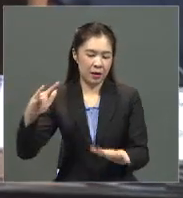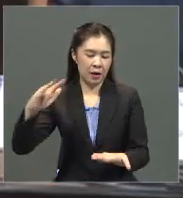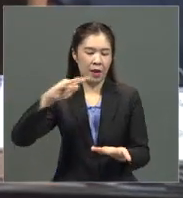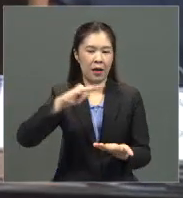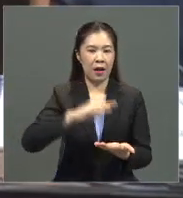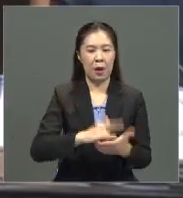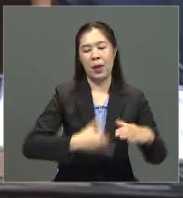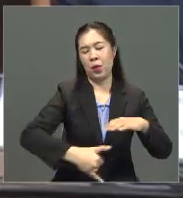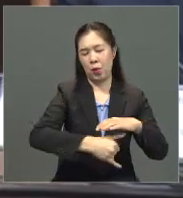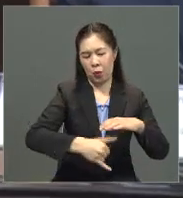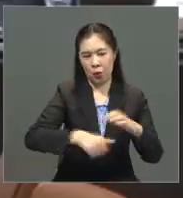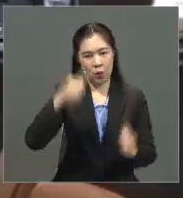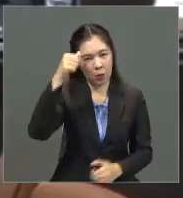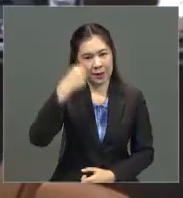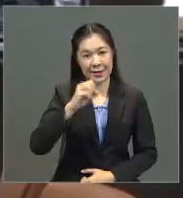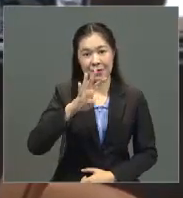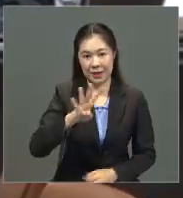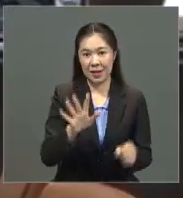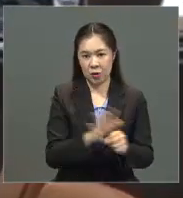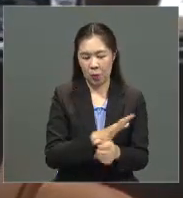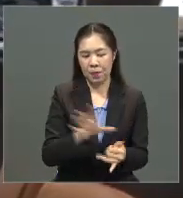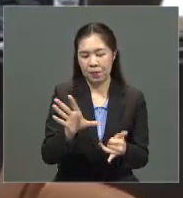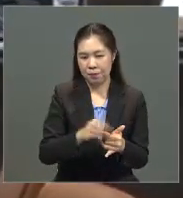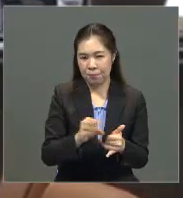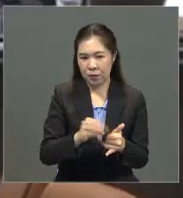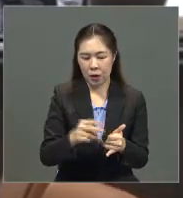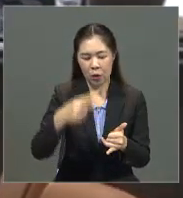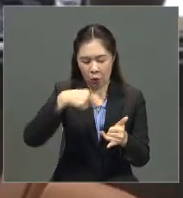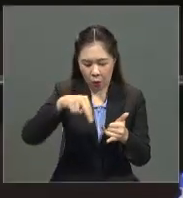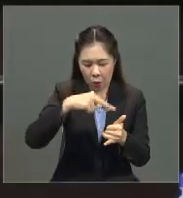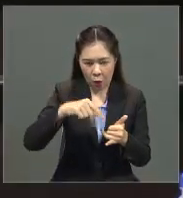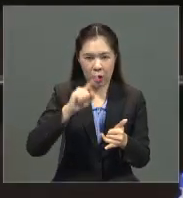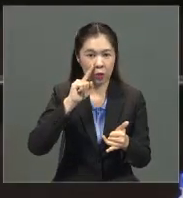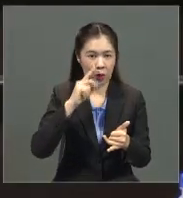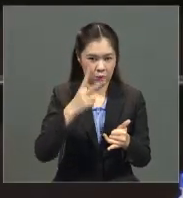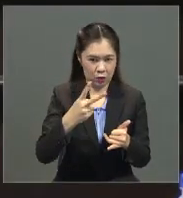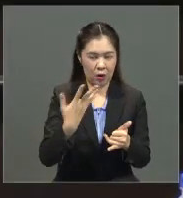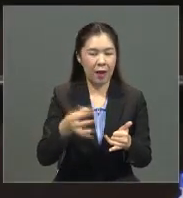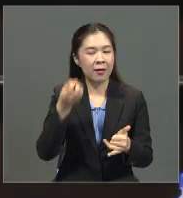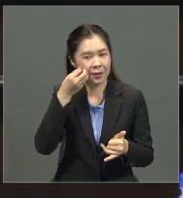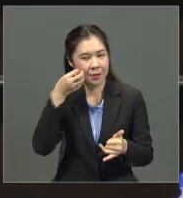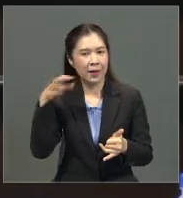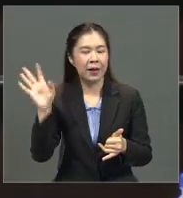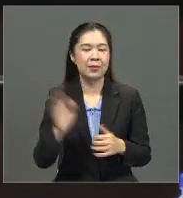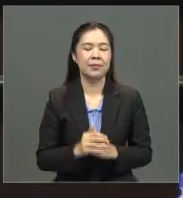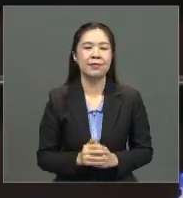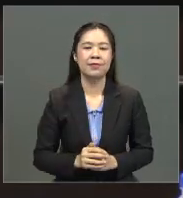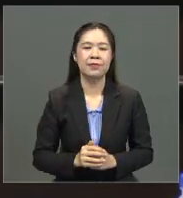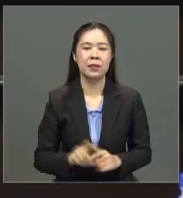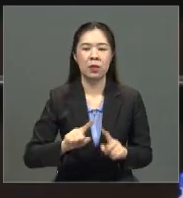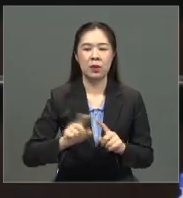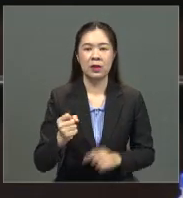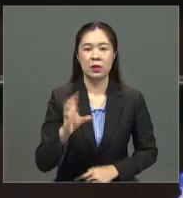เซตวันที่ 14วันทำกระบวนการเลยนะแล้วก็ทำการตรวจเชื้อไป 2ครั้งก่อนที่จะเดินทางกลับภูมิลำเนาแต่ว่า